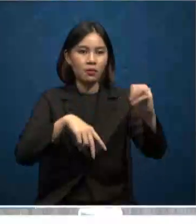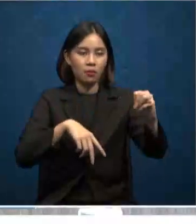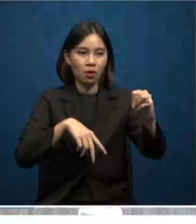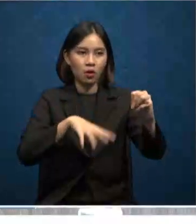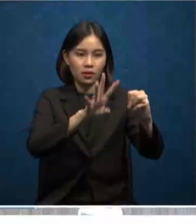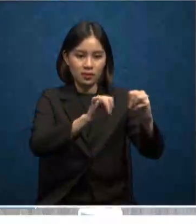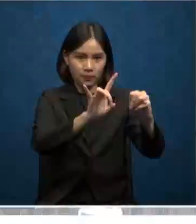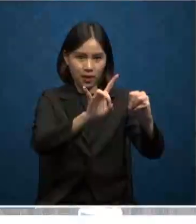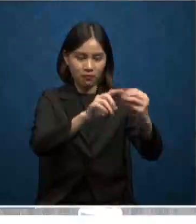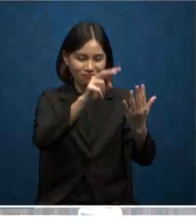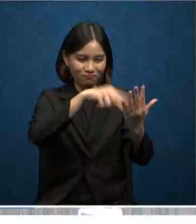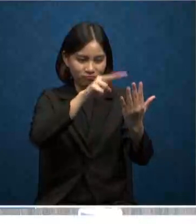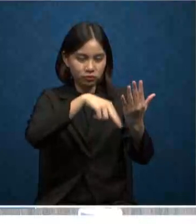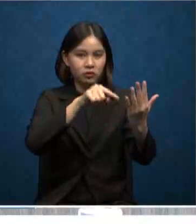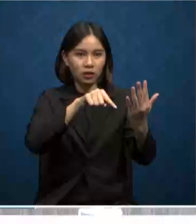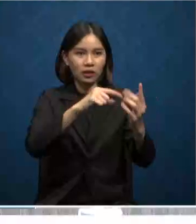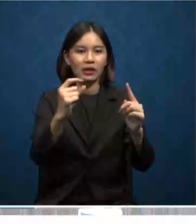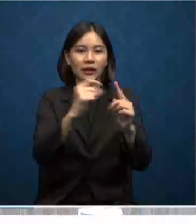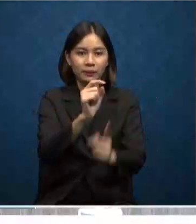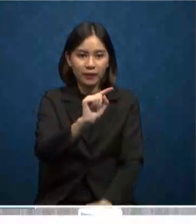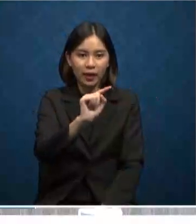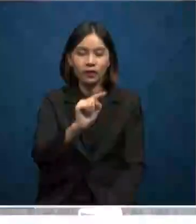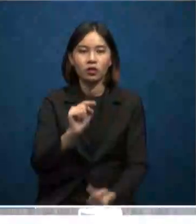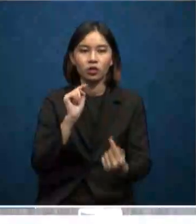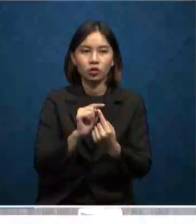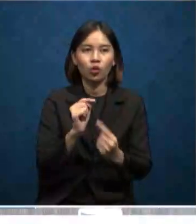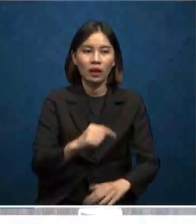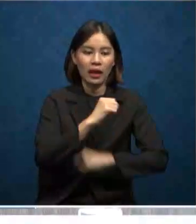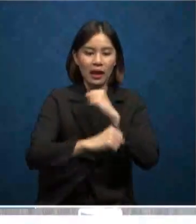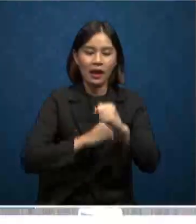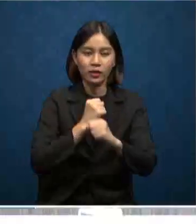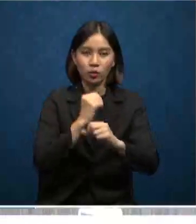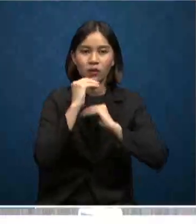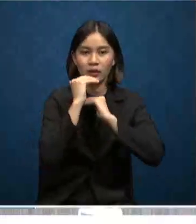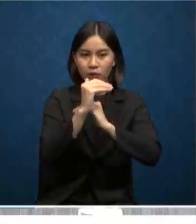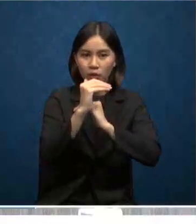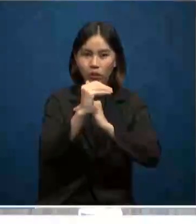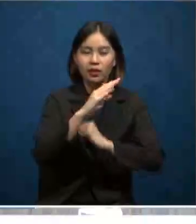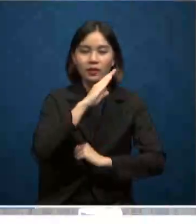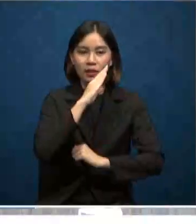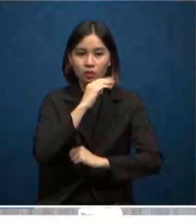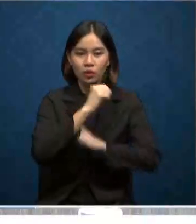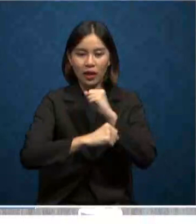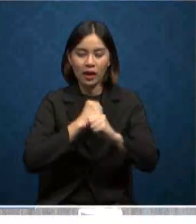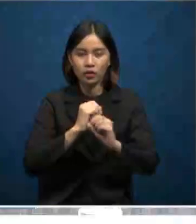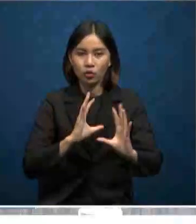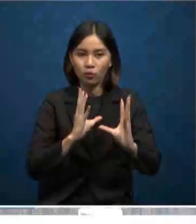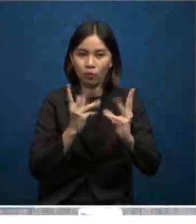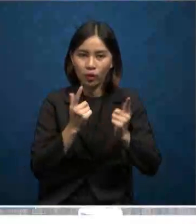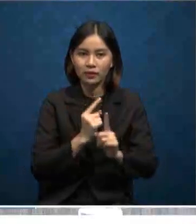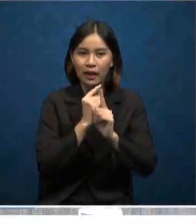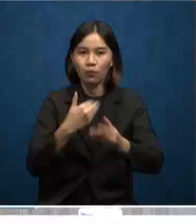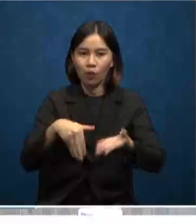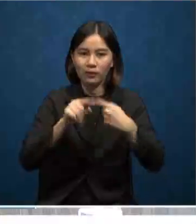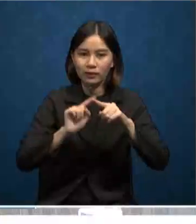มาตรา48เร็วๆเขาใช้คำว่าภายใต้กำหนดอายุความเมื่อพ้นกำหนดเวลาตามวรรคหนึ่งวรร